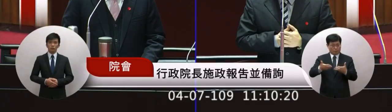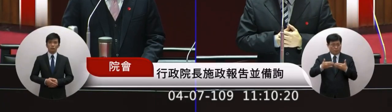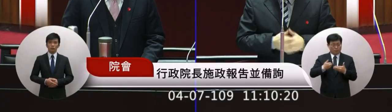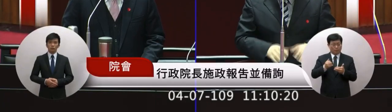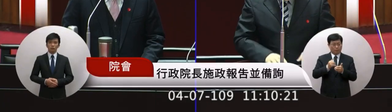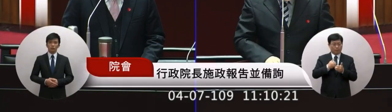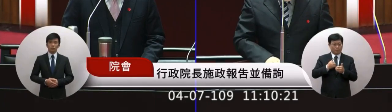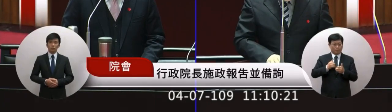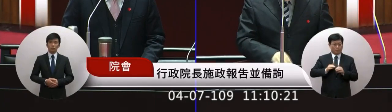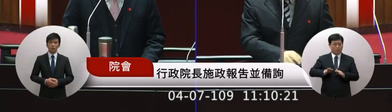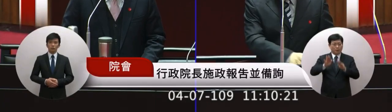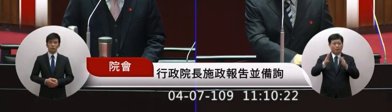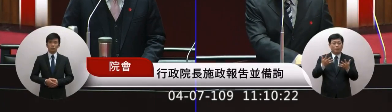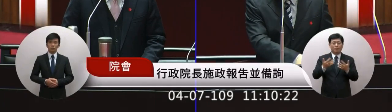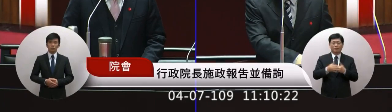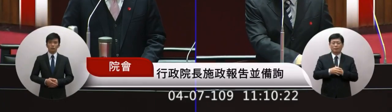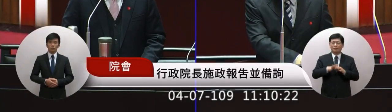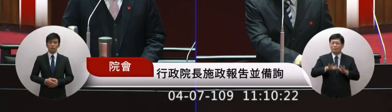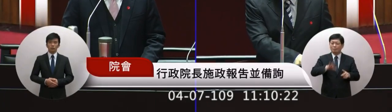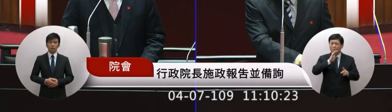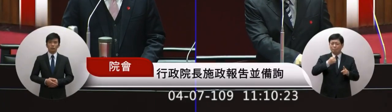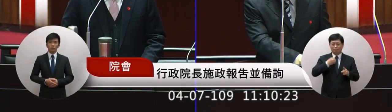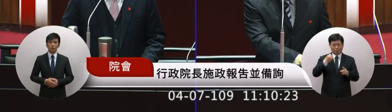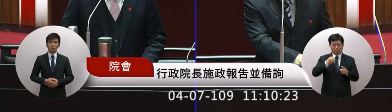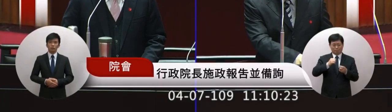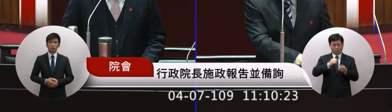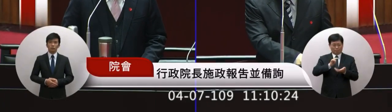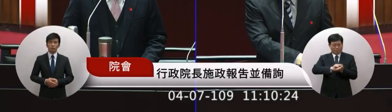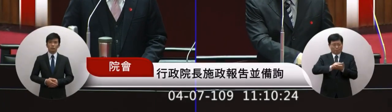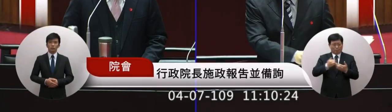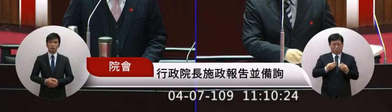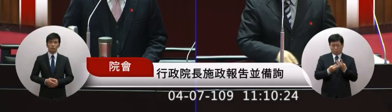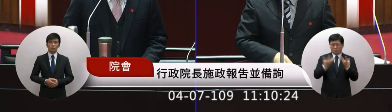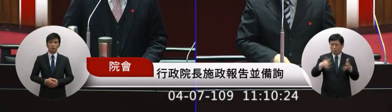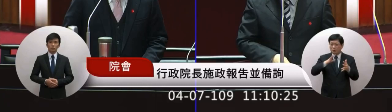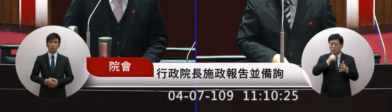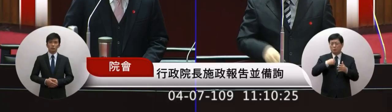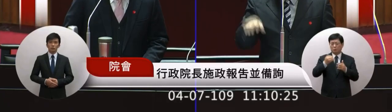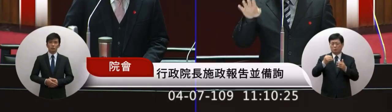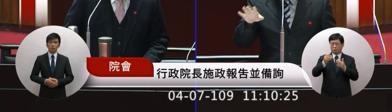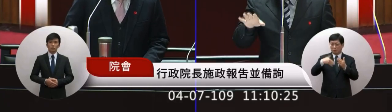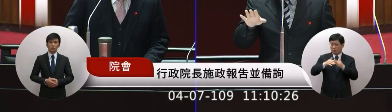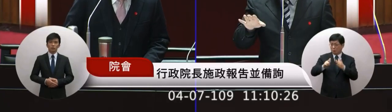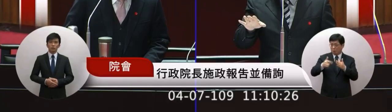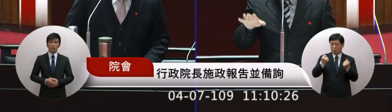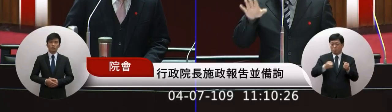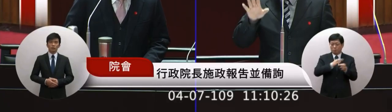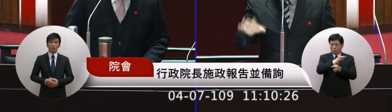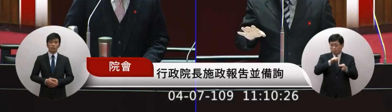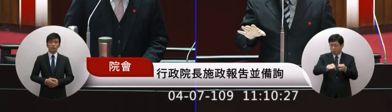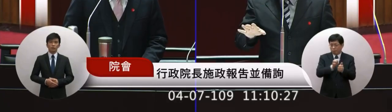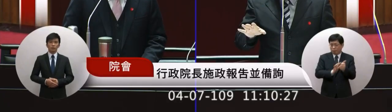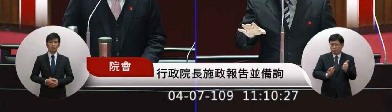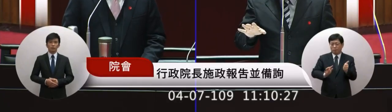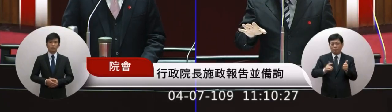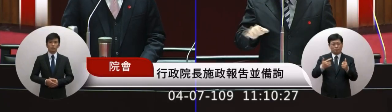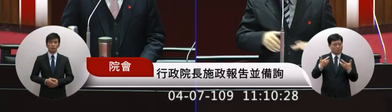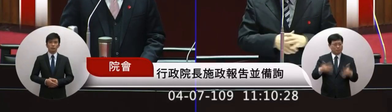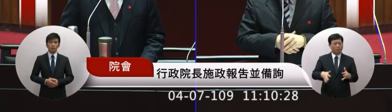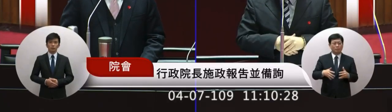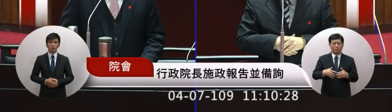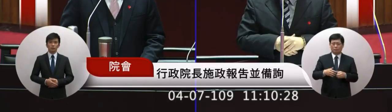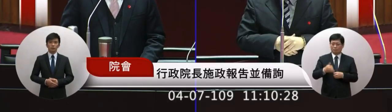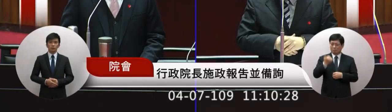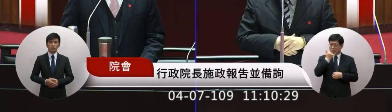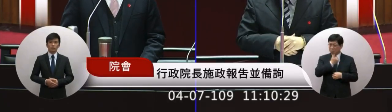转机哈？那我在想说，这一次的新冠肺炎的时候，有很多学者专家都提到说，它在经济上的影响，搞